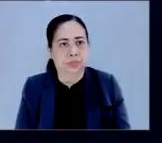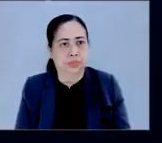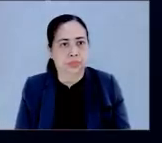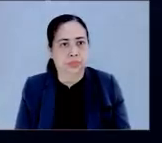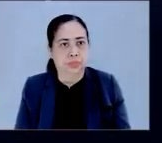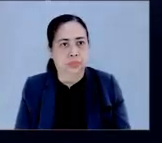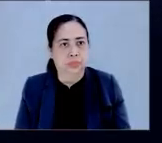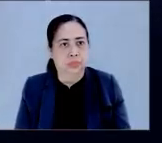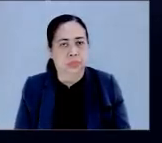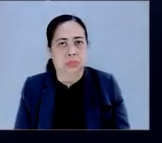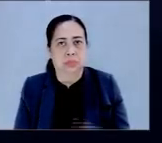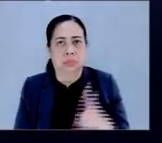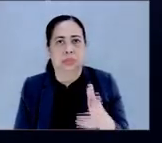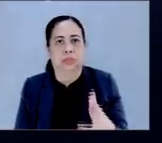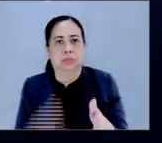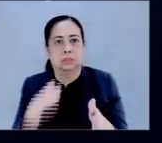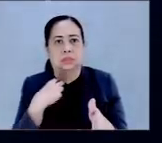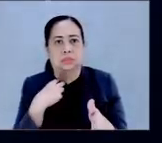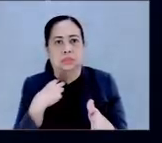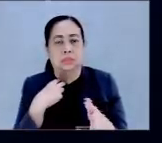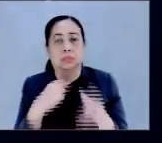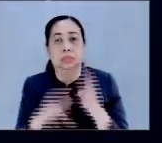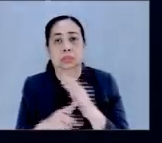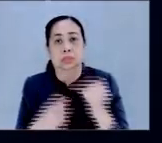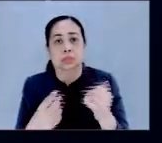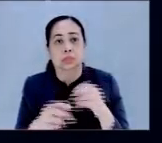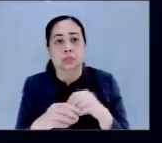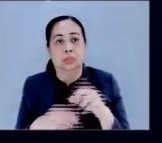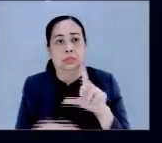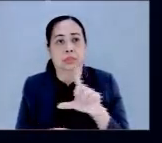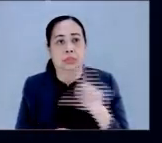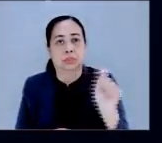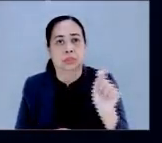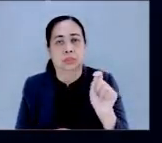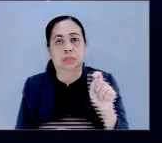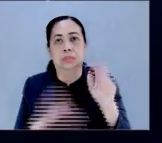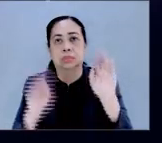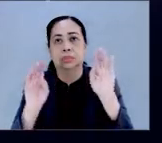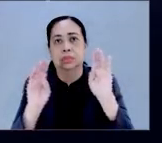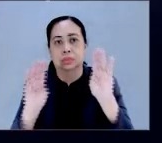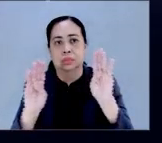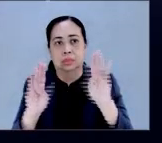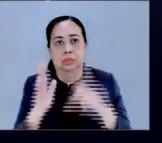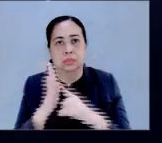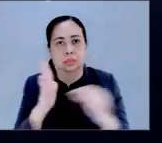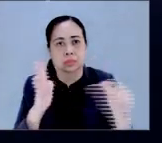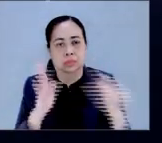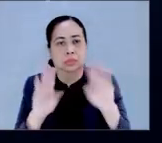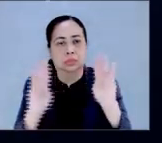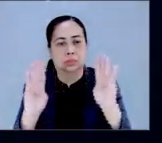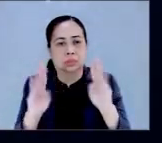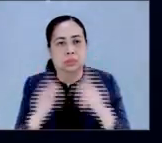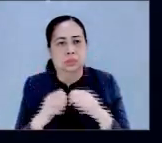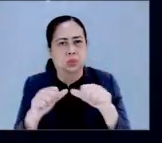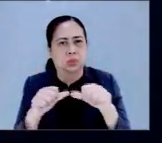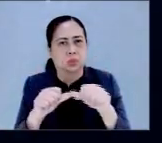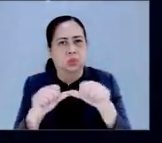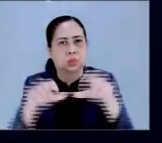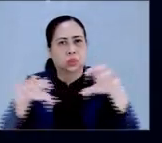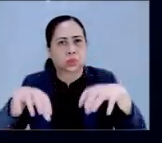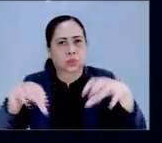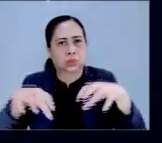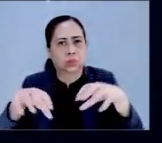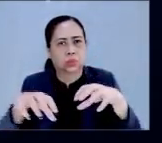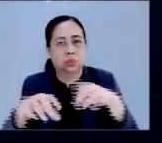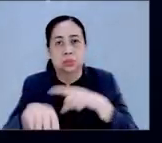Tumirik ang mga sasakyan na ito sa barangay Buyagan sa La Trinidad, Benguet. Nang madalasa ang maputik na baha dulot ng walang tigil na ulan pasado alas